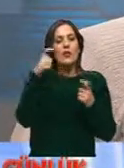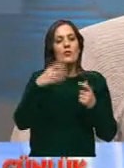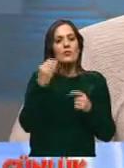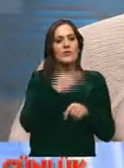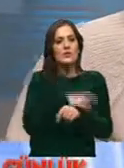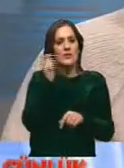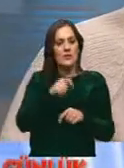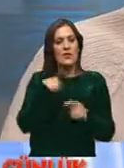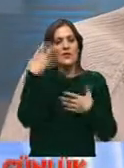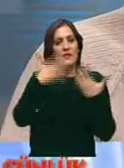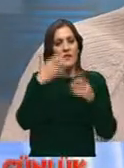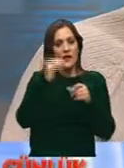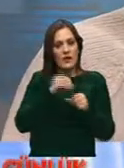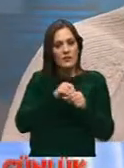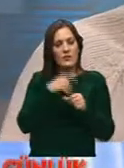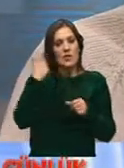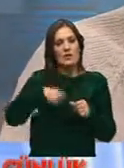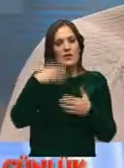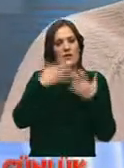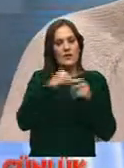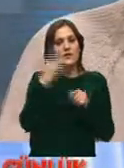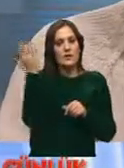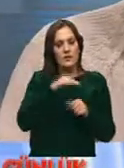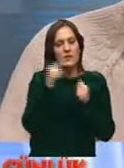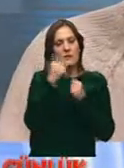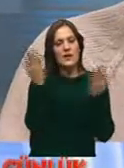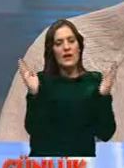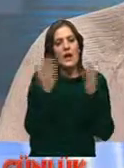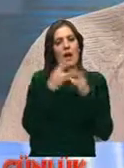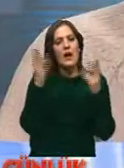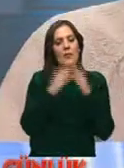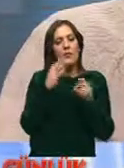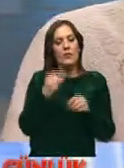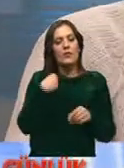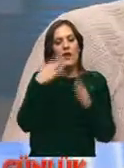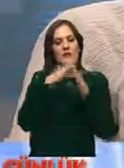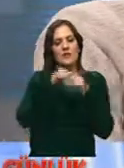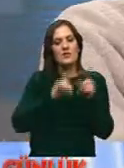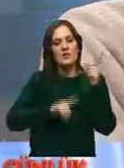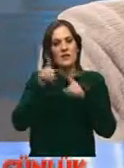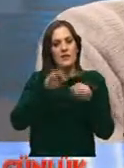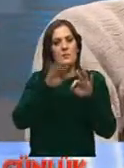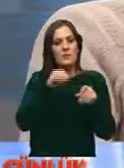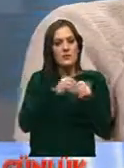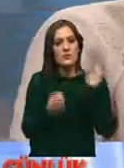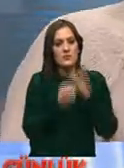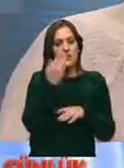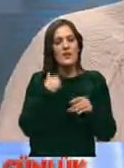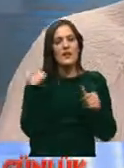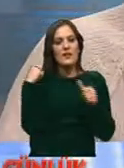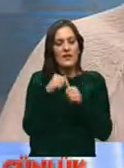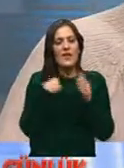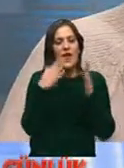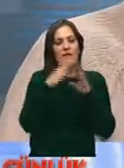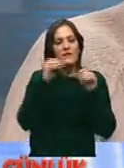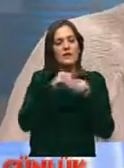etti. Televizyonların, özel televizyonların gelmesiyle bir kapanma oldu evlere. İnternet, bilgisayarın çıkmasıyla yine